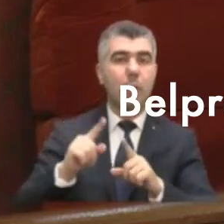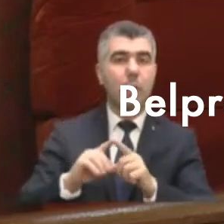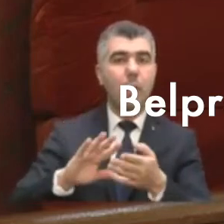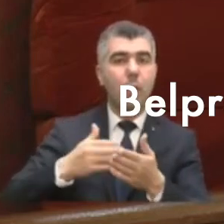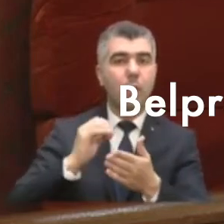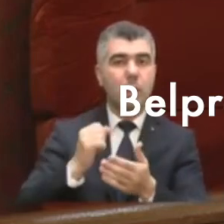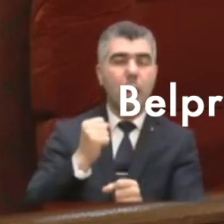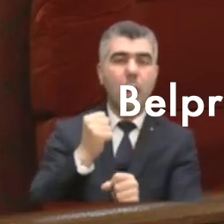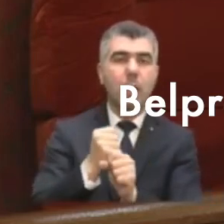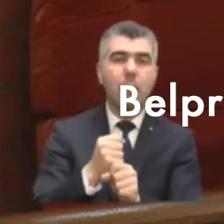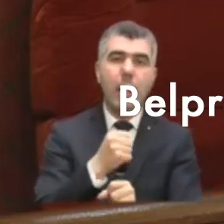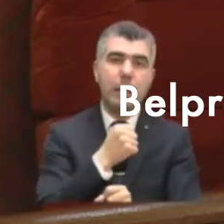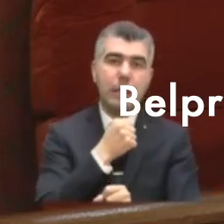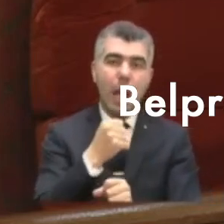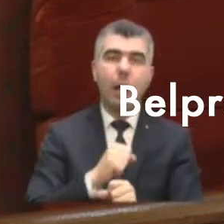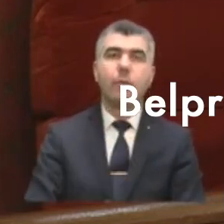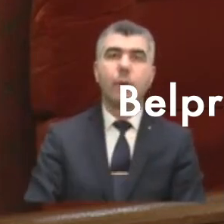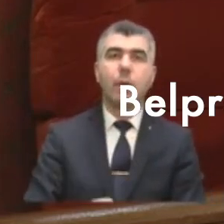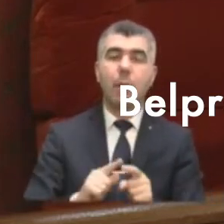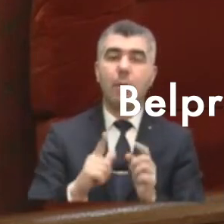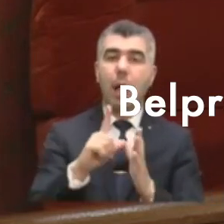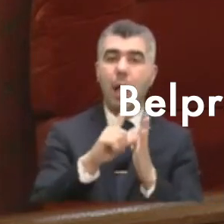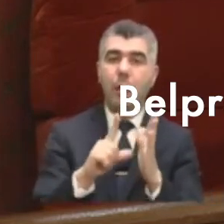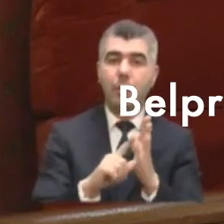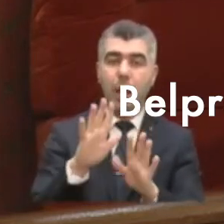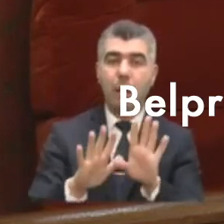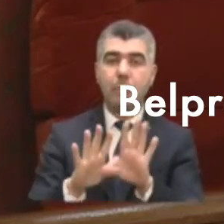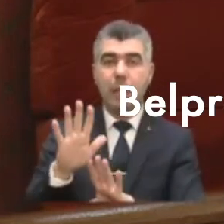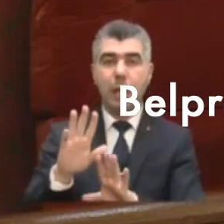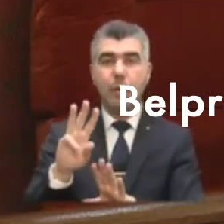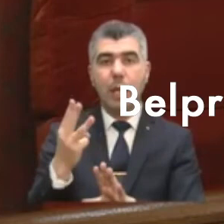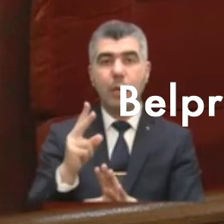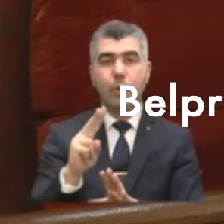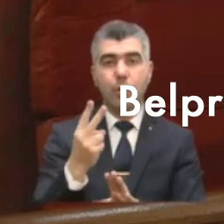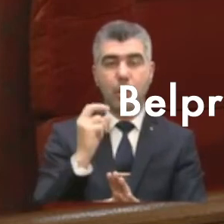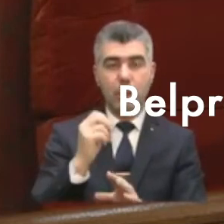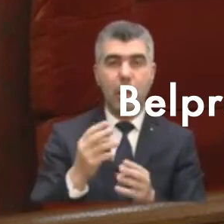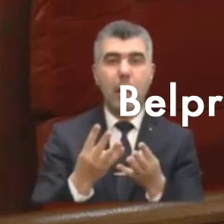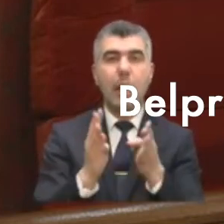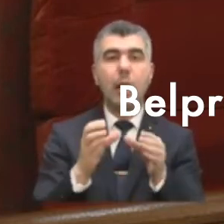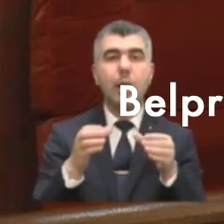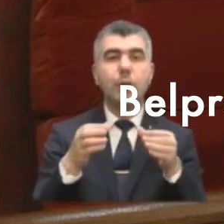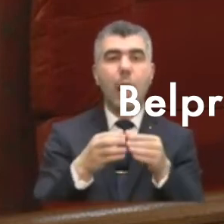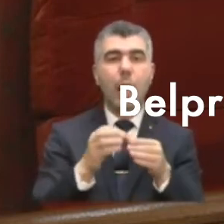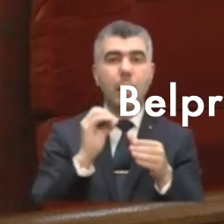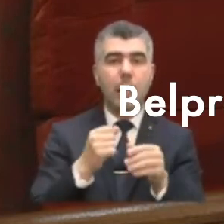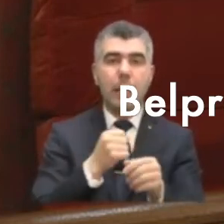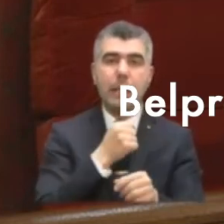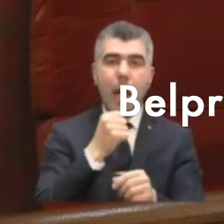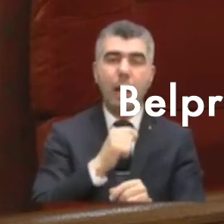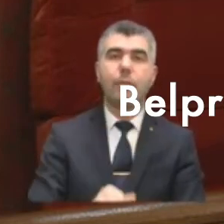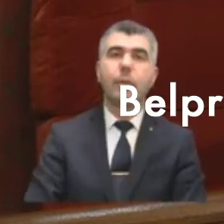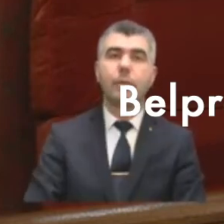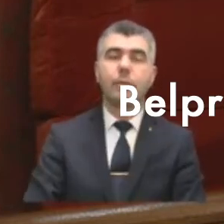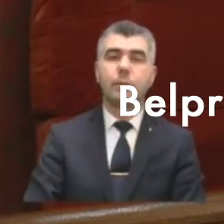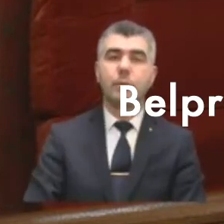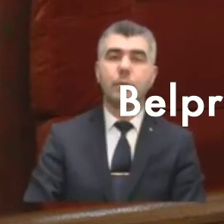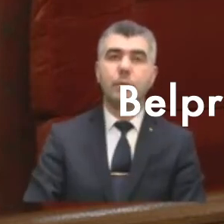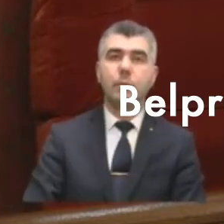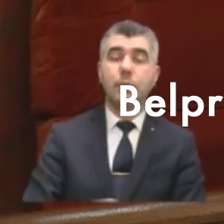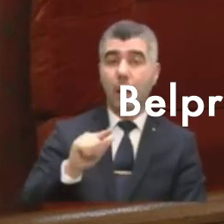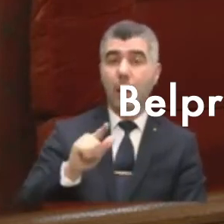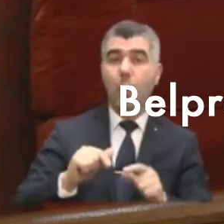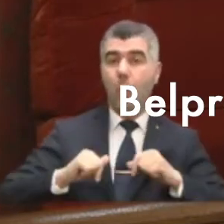الذاتي لمهنة الصحافة، وكذا وفقا للقانون رقم 1523 بإحداث لجنة مؤقتة لتسيير شؤون قطاع الصحافة والنشر. هذا